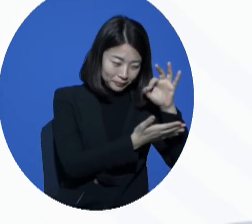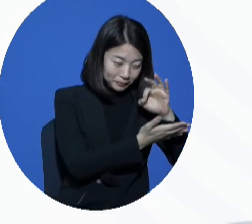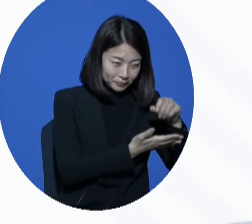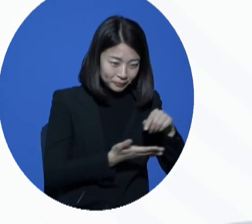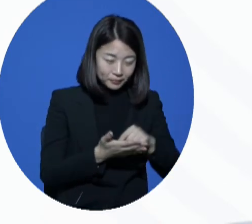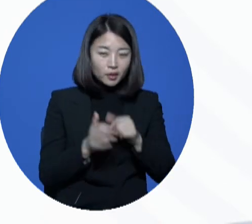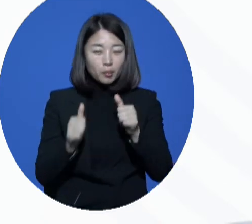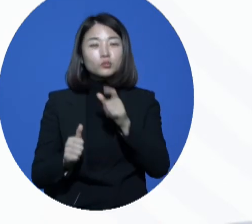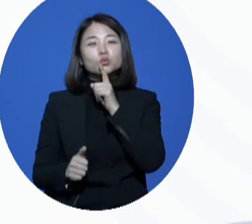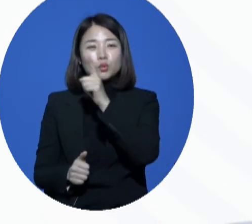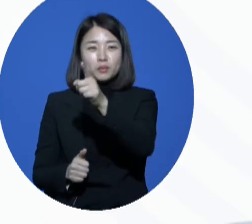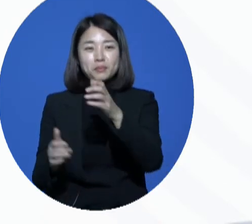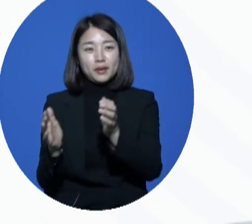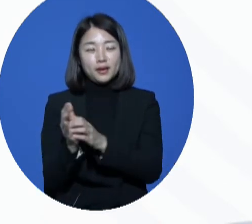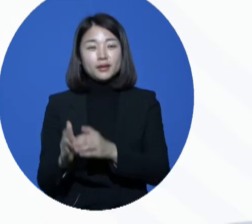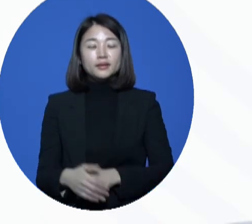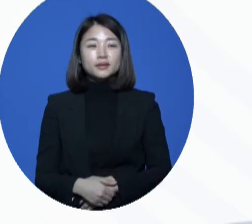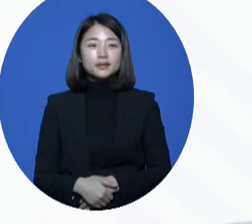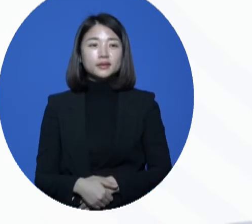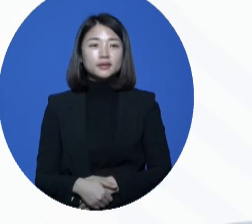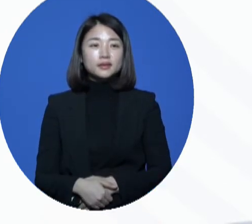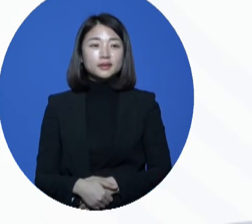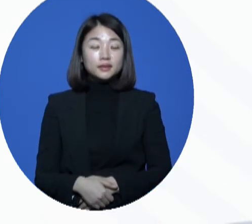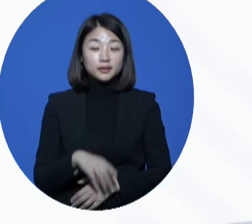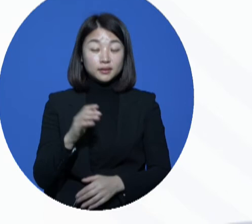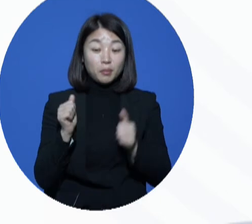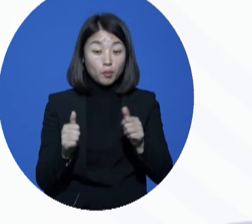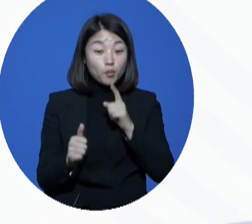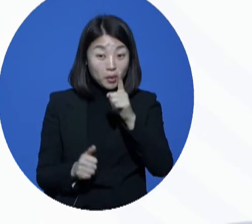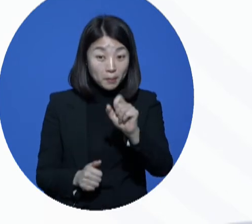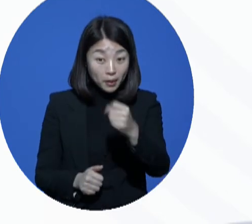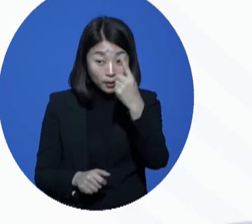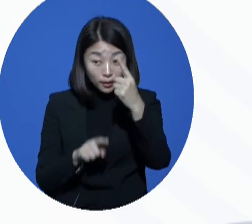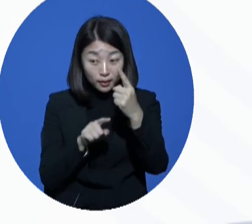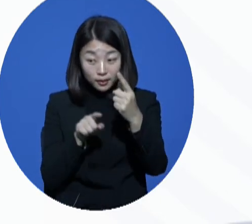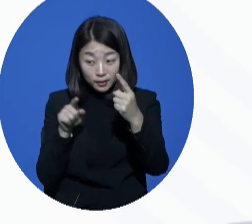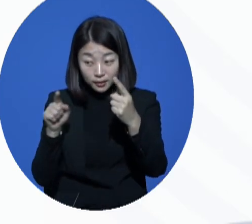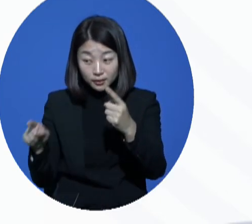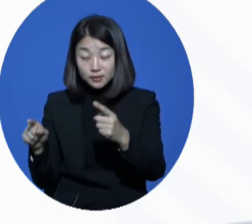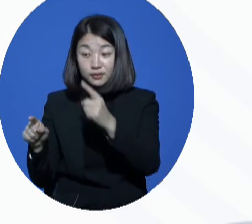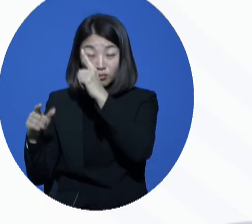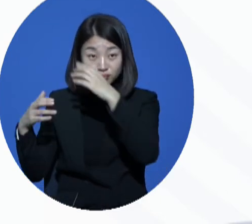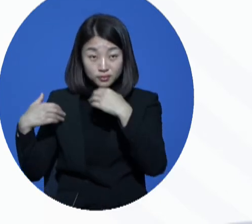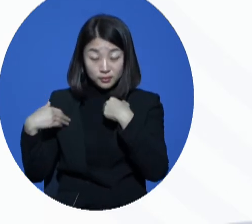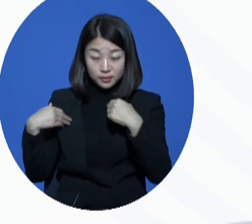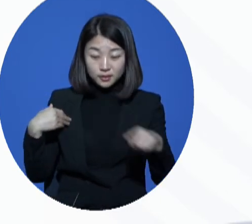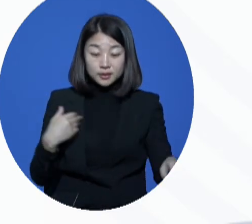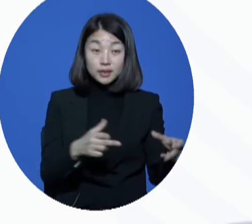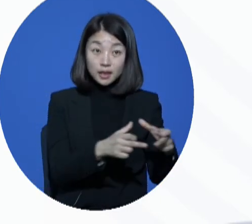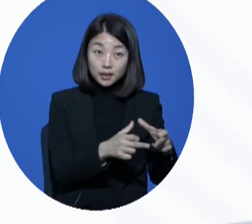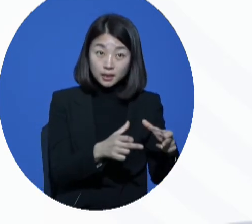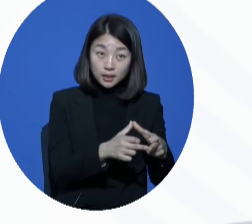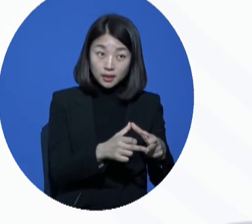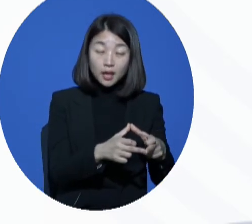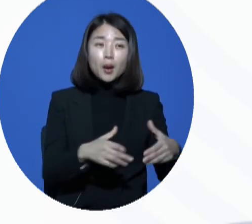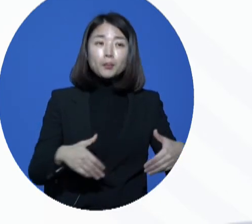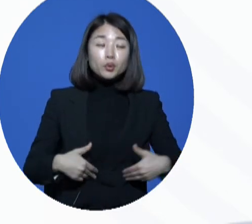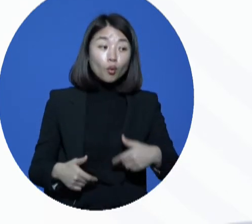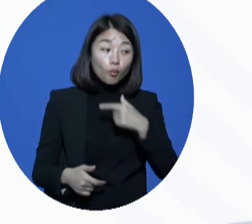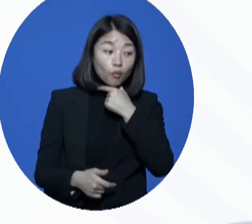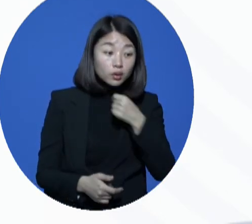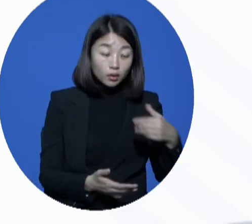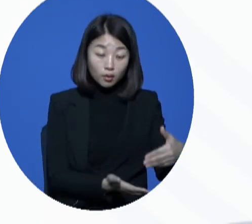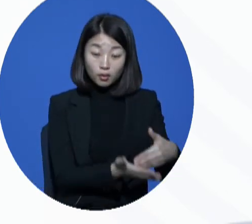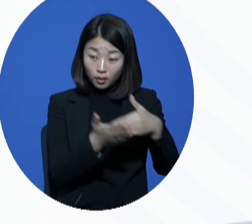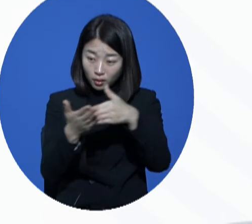찾아내서 탈시설 소송을 했고요. 그것을 계기로 지역사회에서 지자체가 당사자들의 어떤 필요,